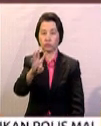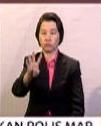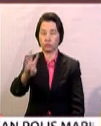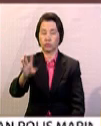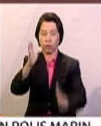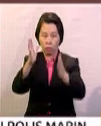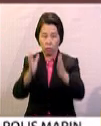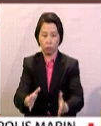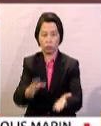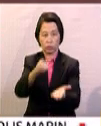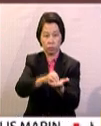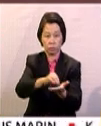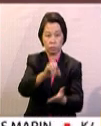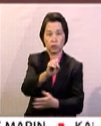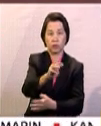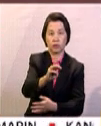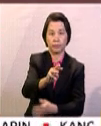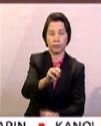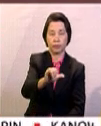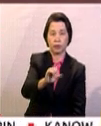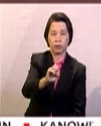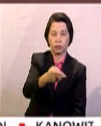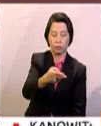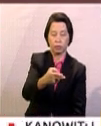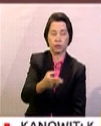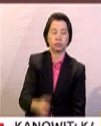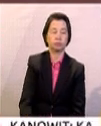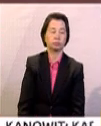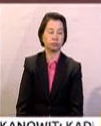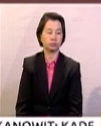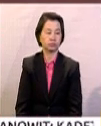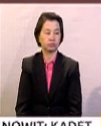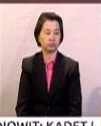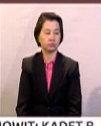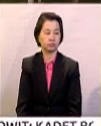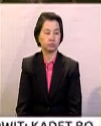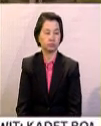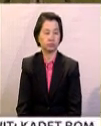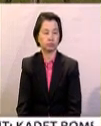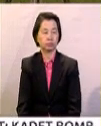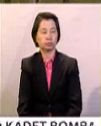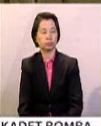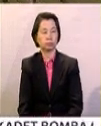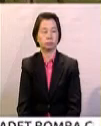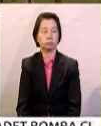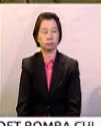6,944 penduduk di Semenyih. Perinciannya bersama wartawan Syamira Sufri.